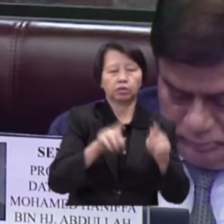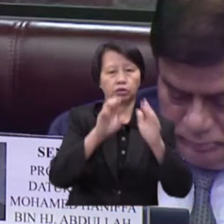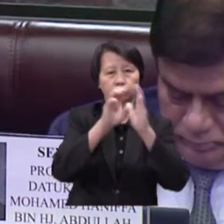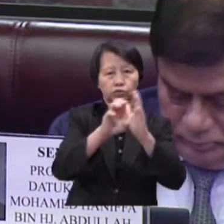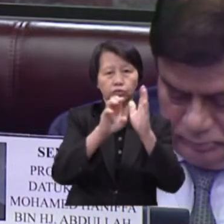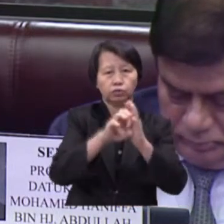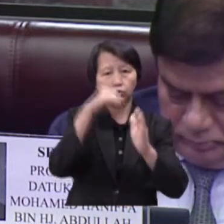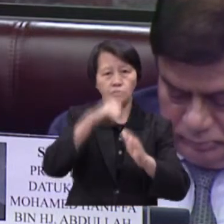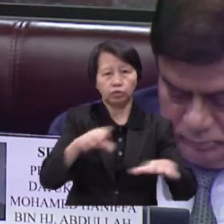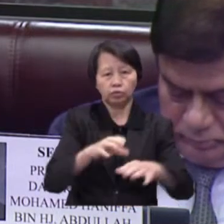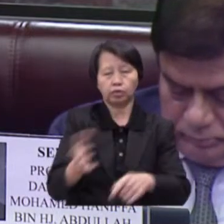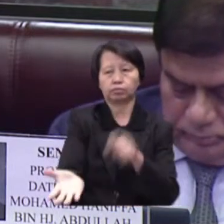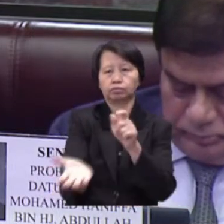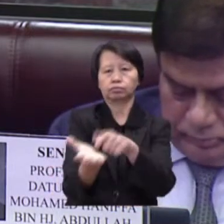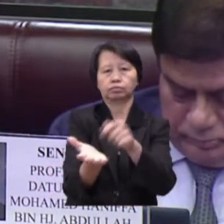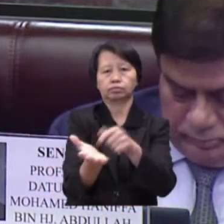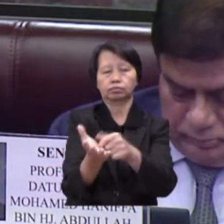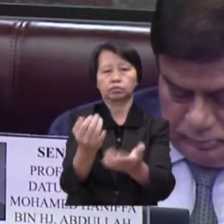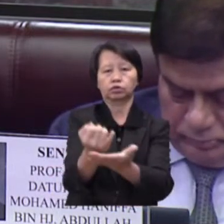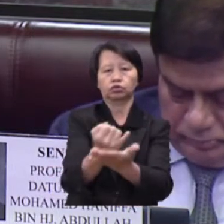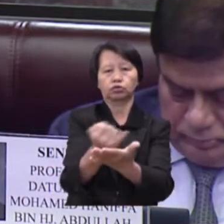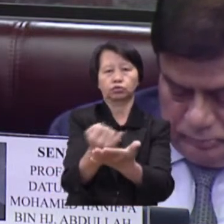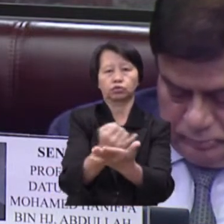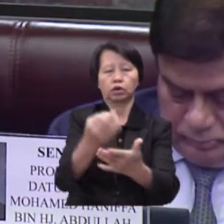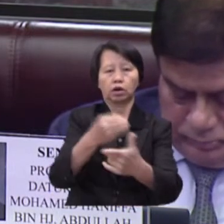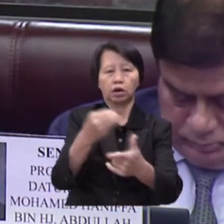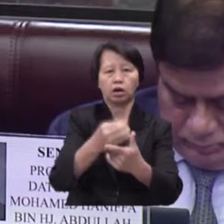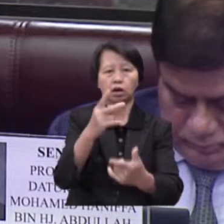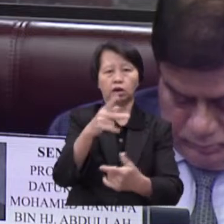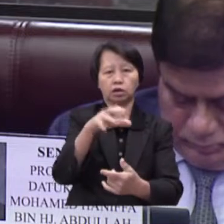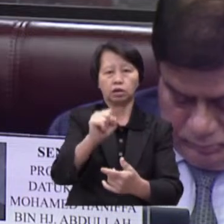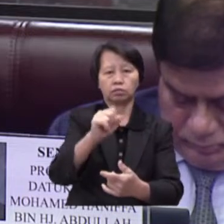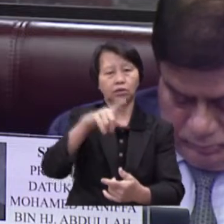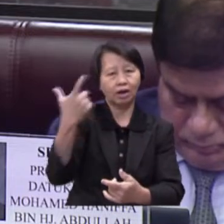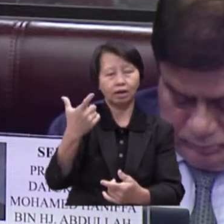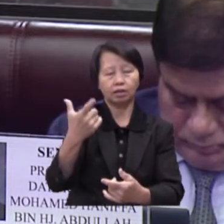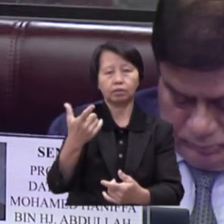untuk buat tuntutan insuran atau case